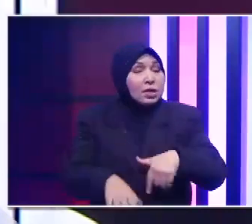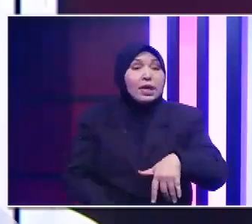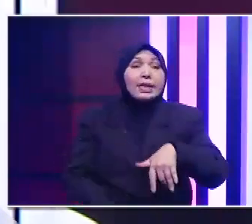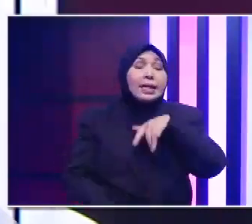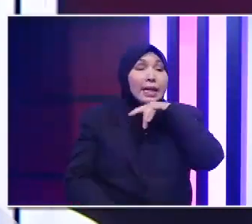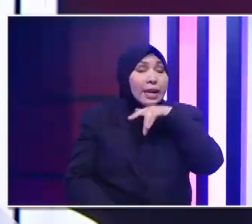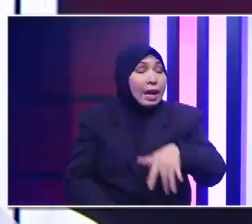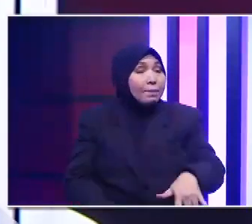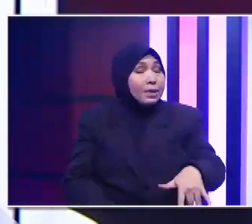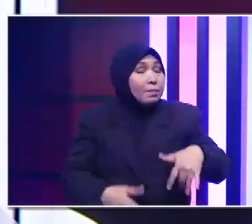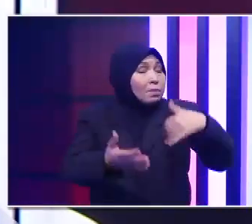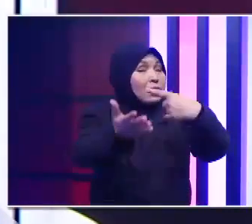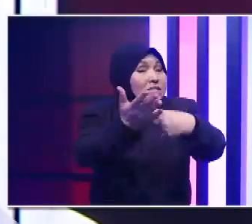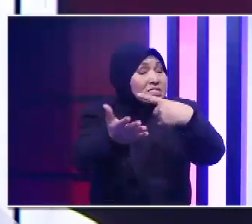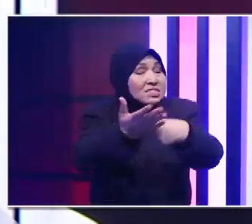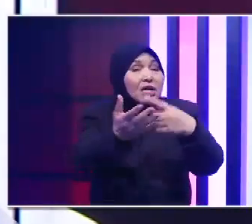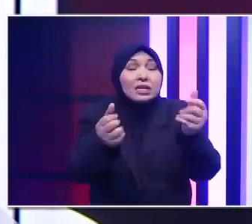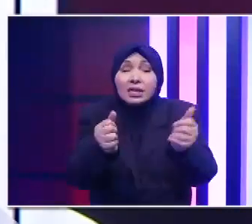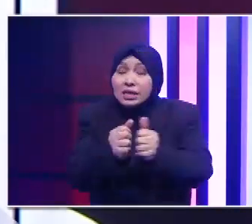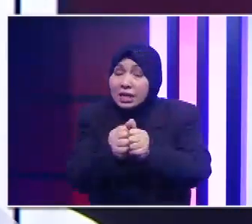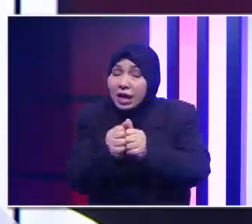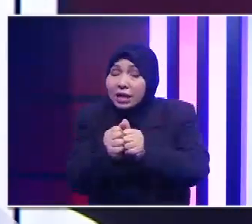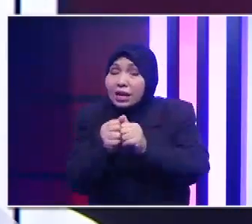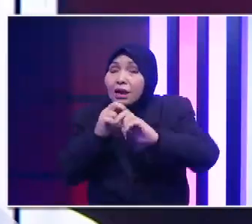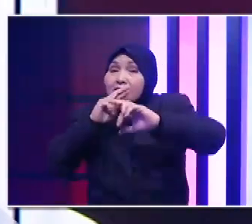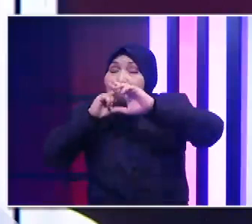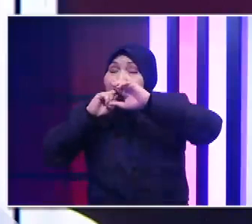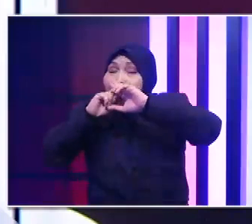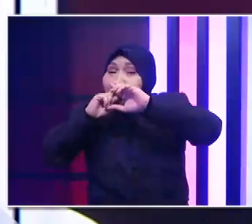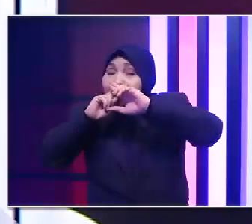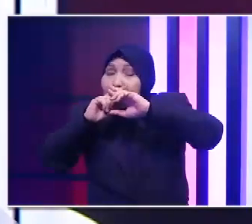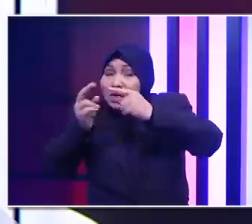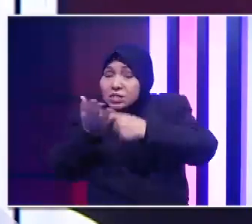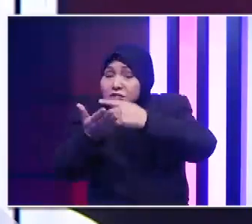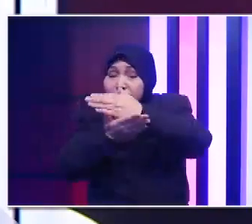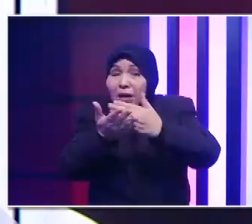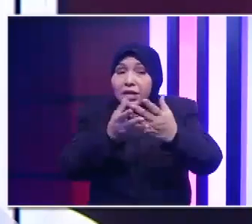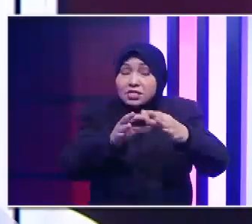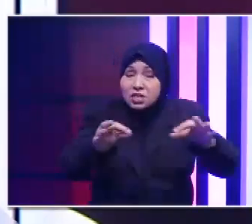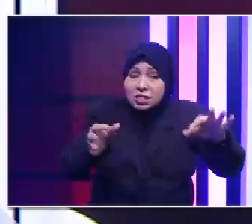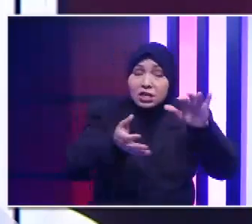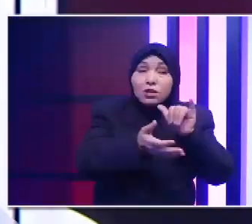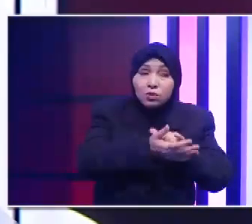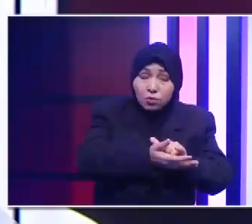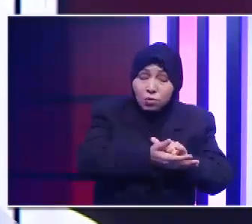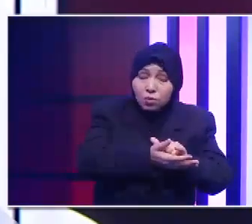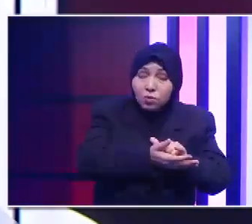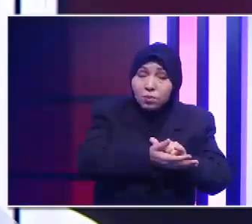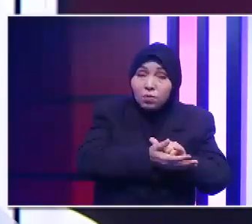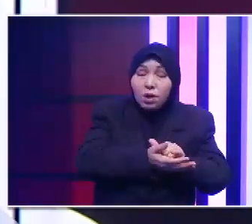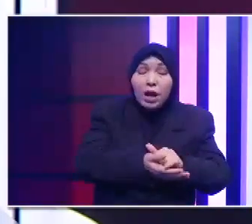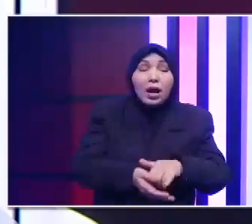berbicara kepada sebahagian istrinya satu peristiwa Palm manabad bihi wa allohu